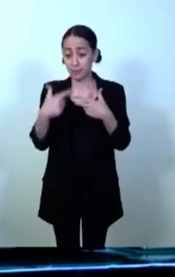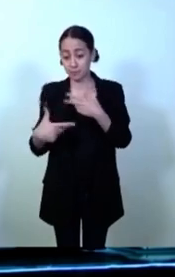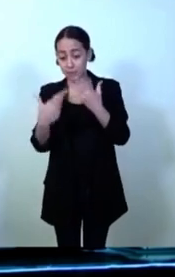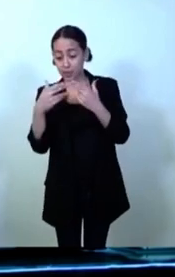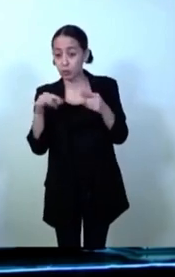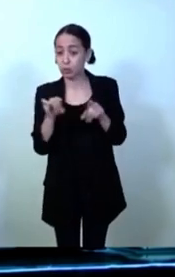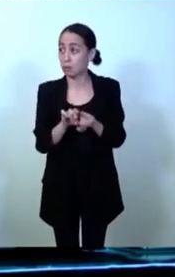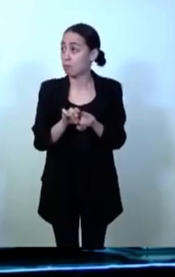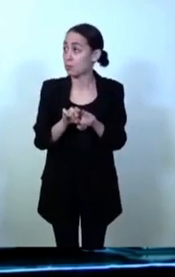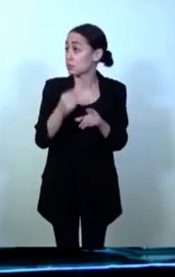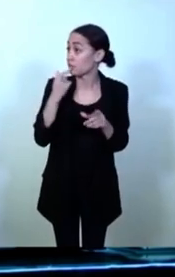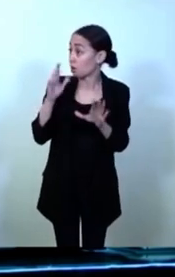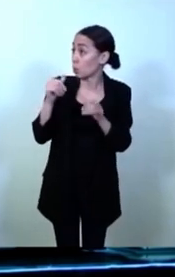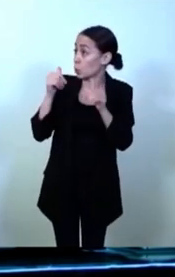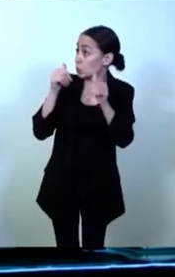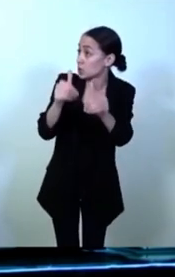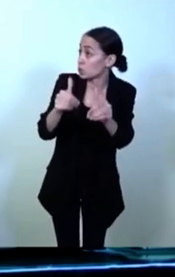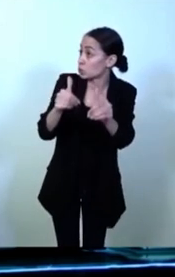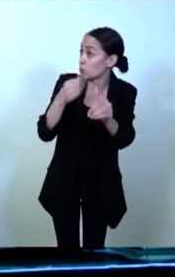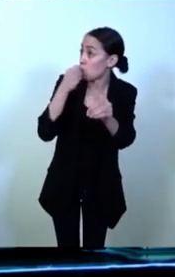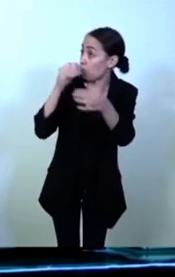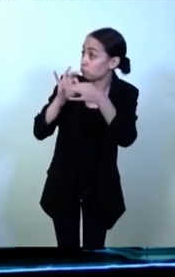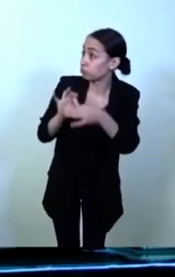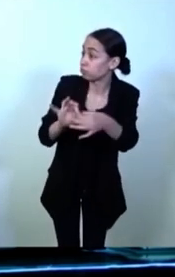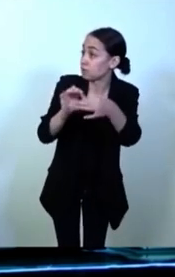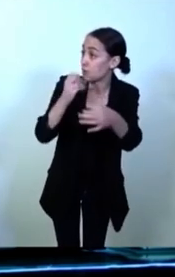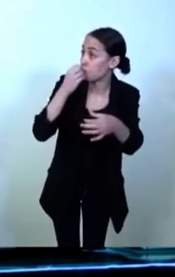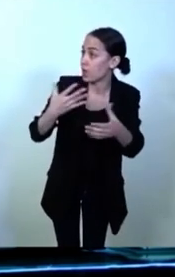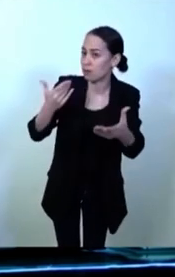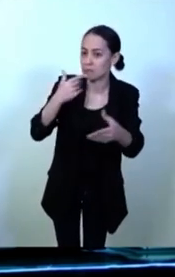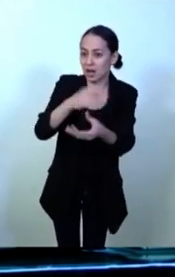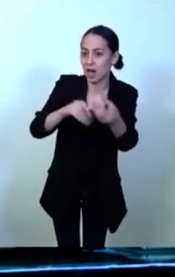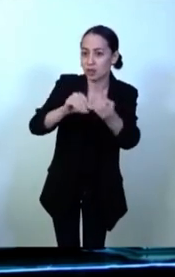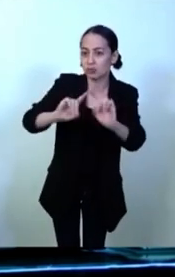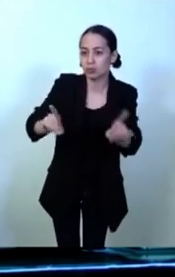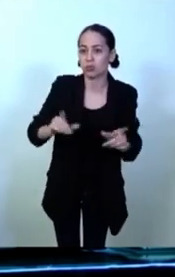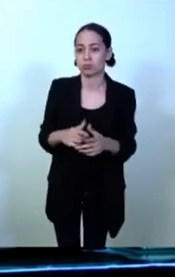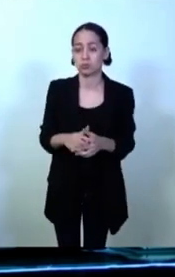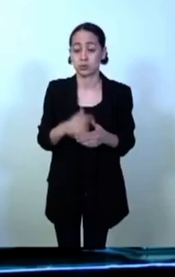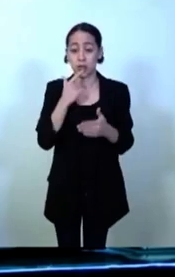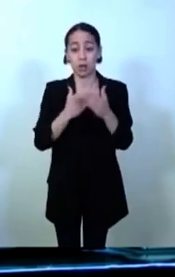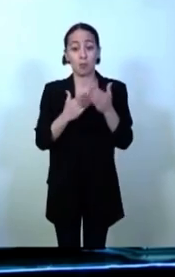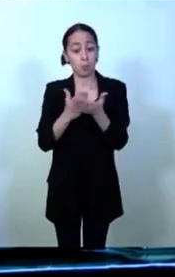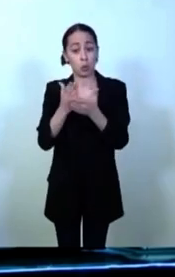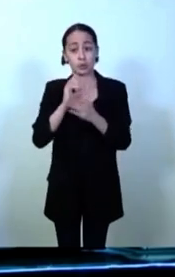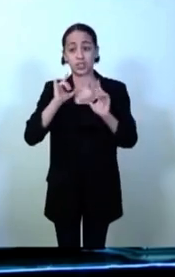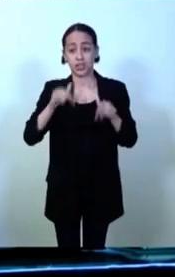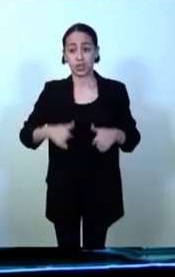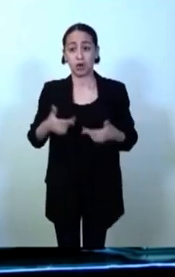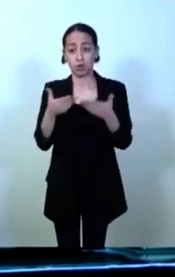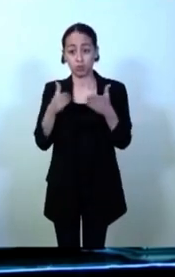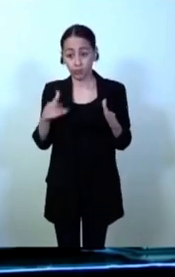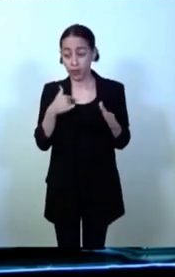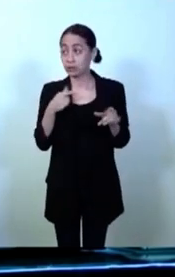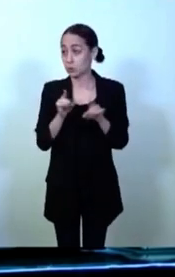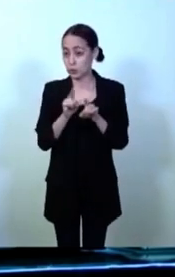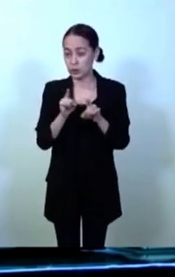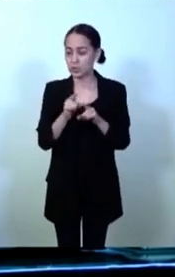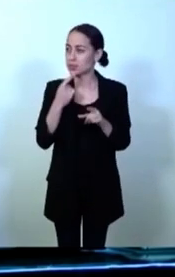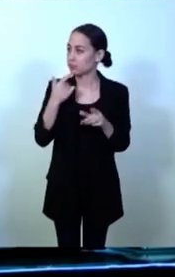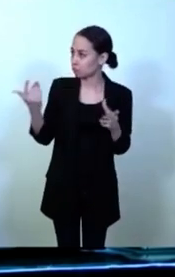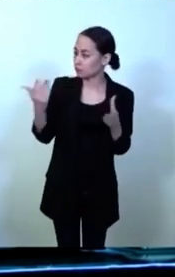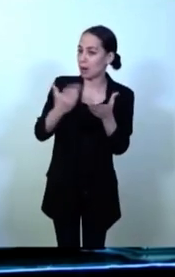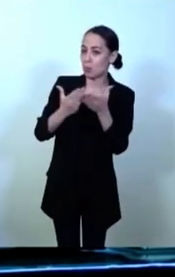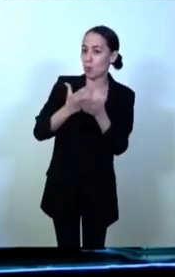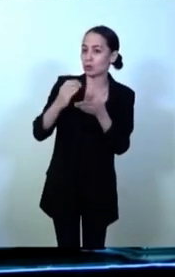de plus. De même, vous allez poursuivre le projet engagé d'école ouverte, et ça va dans le bon sens. Nous saluons le projet Passeport, dont vous venez de